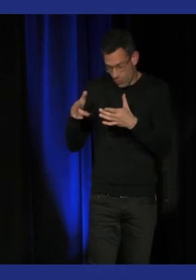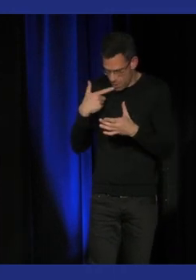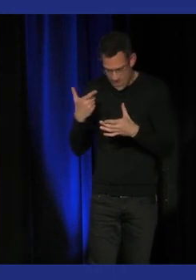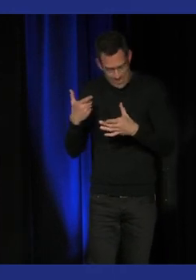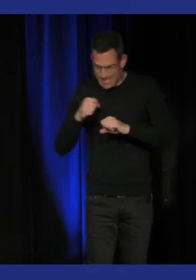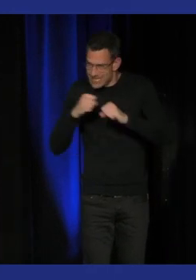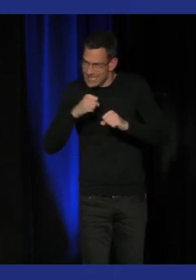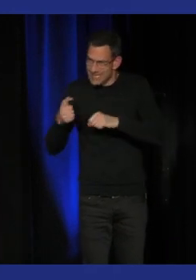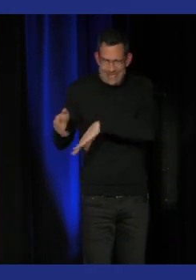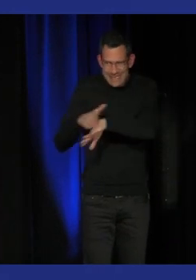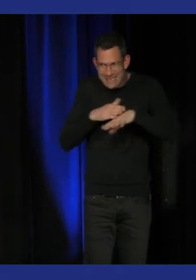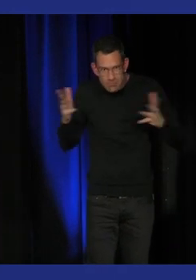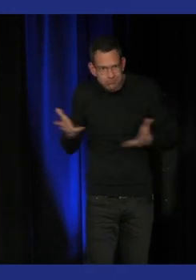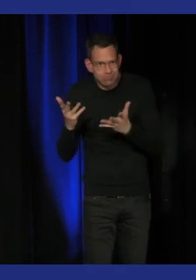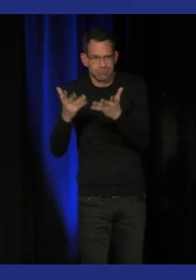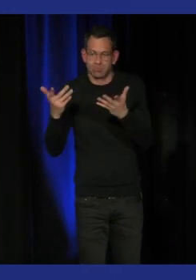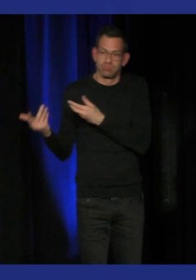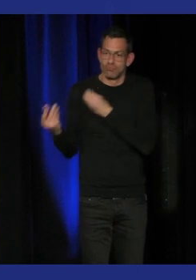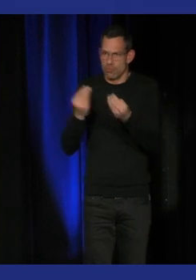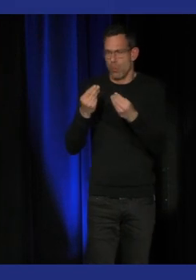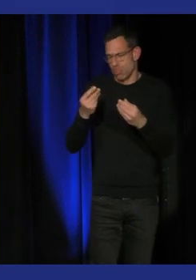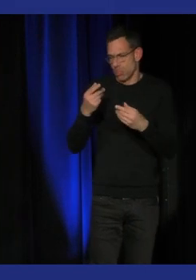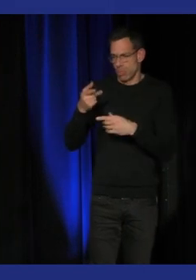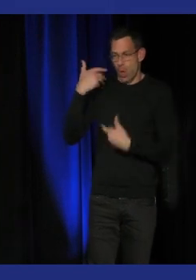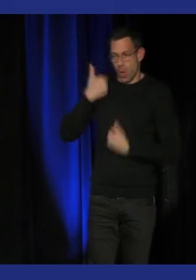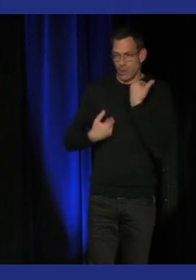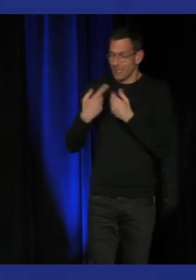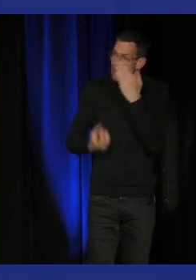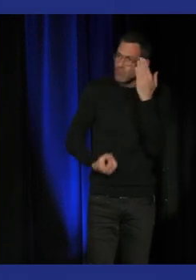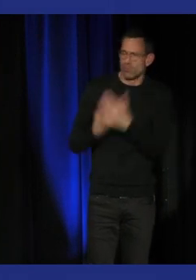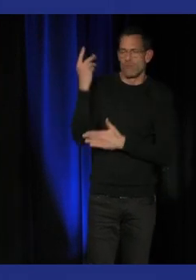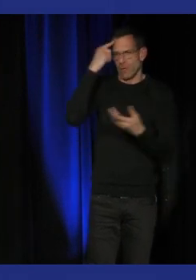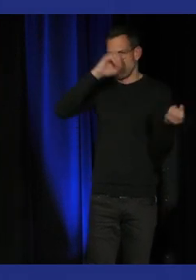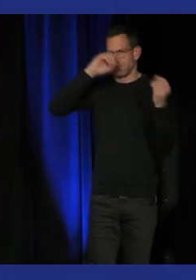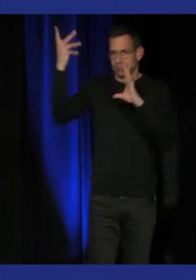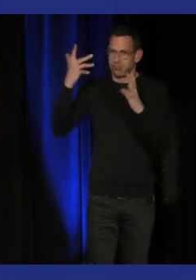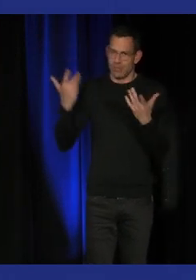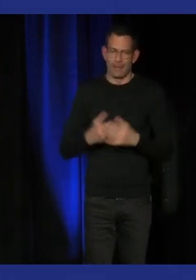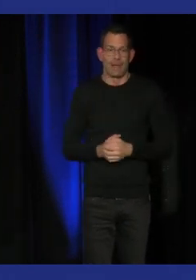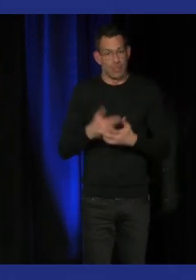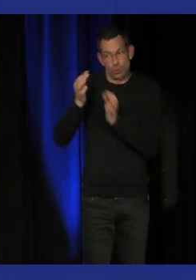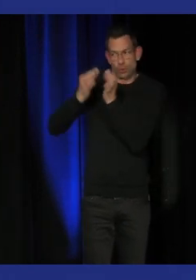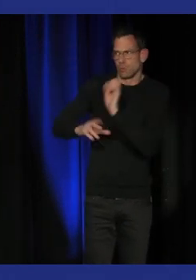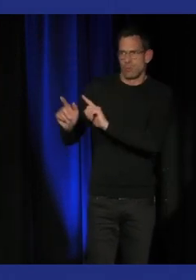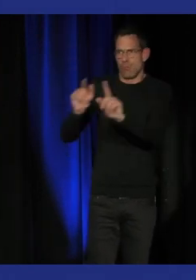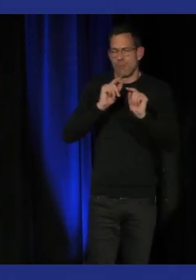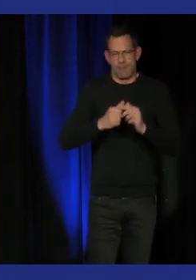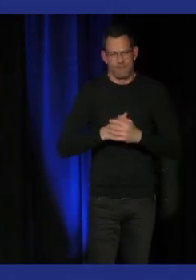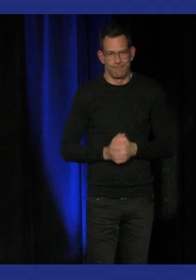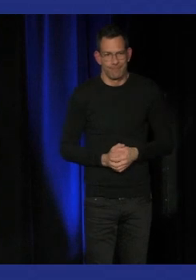et à adopter une nouvelle manière de concevoir le handicap avec les solutions à associer.